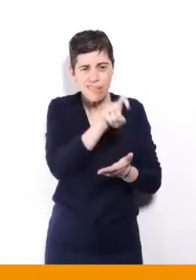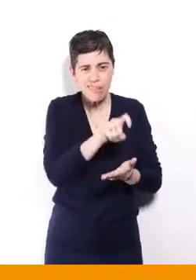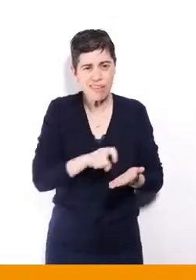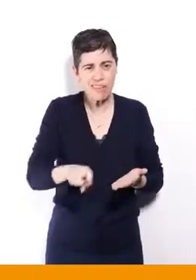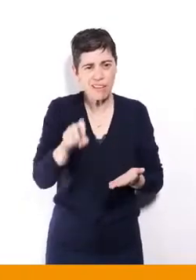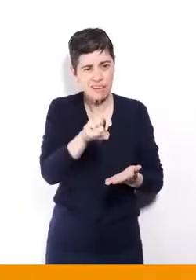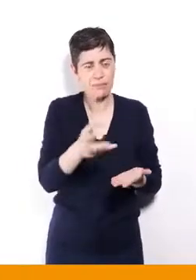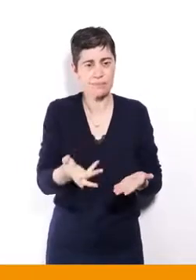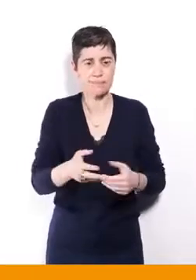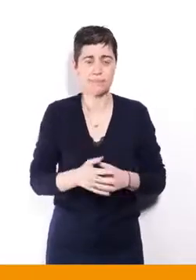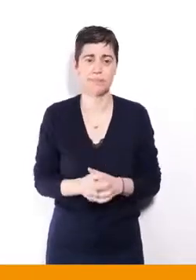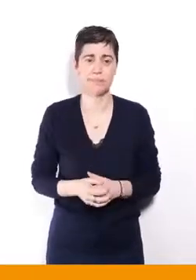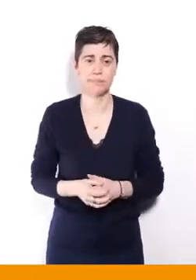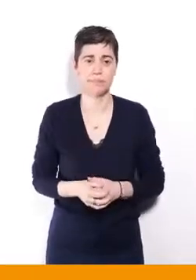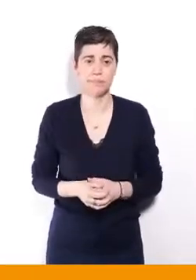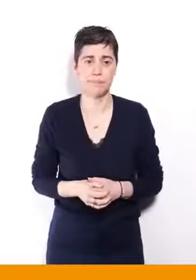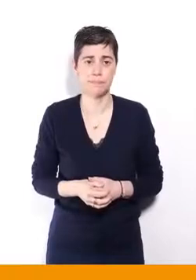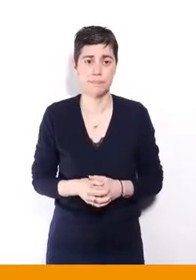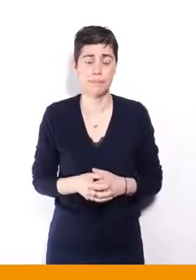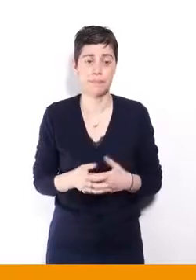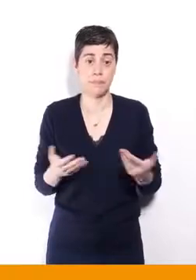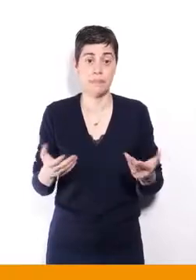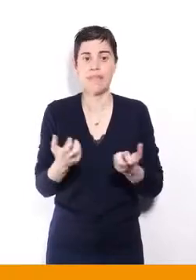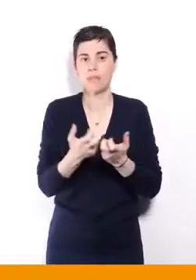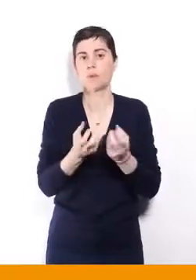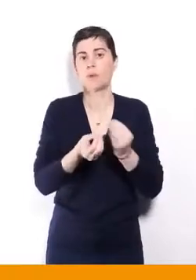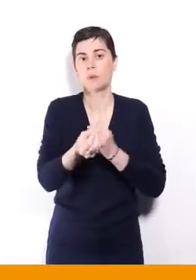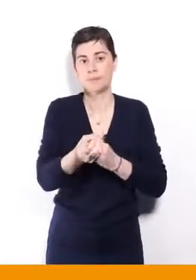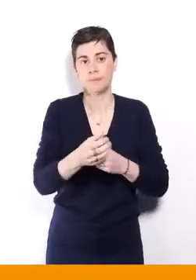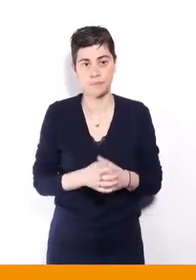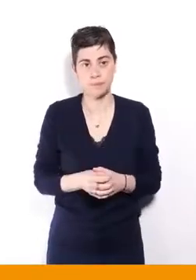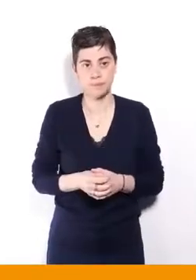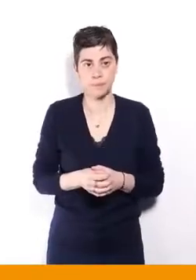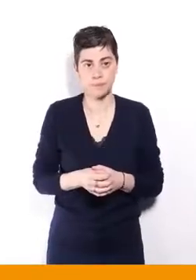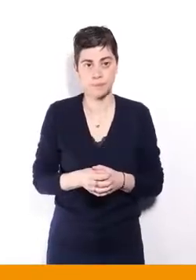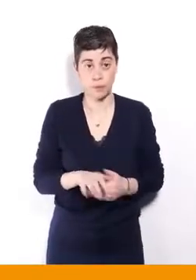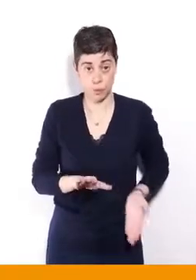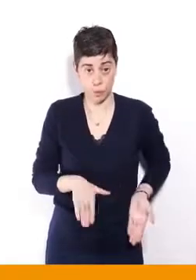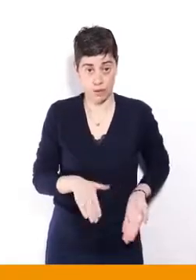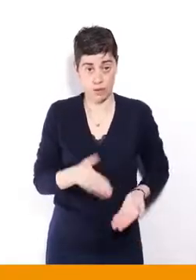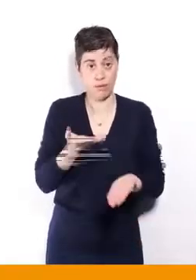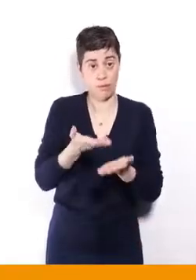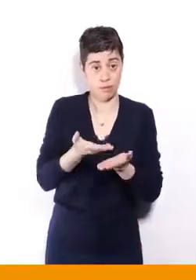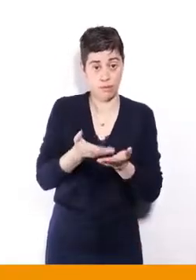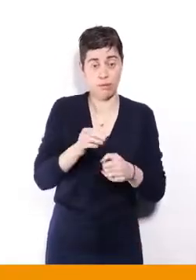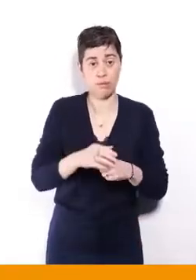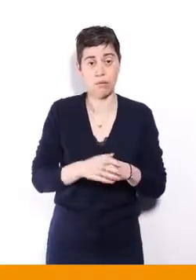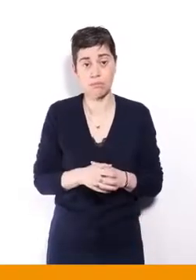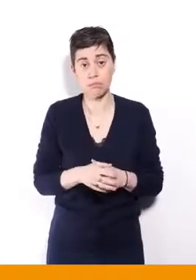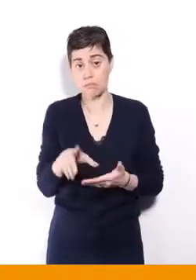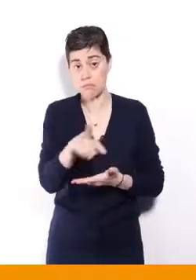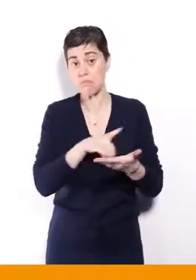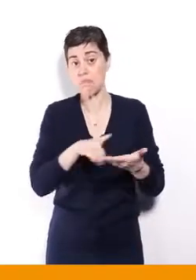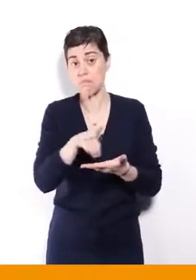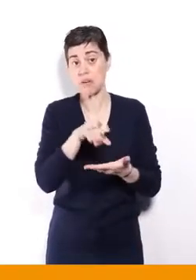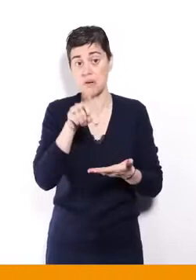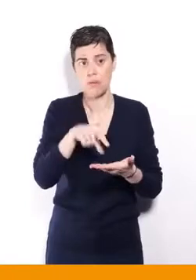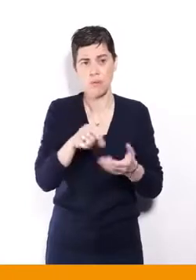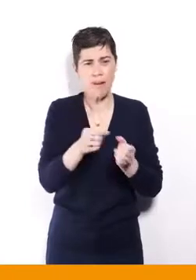départements-là. Un exemple, en Guyane, qui est un département